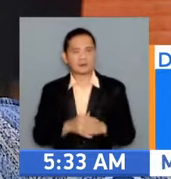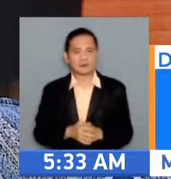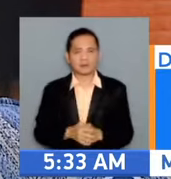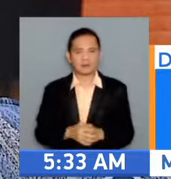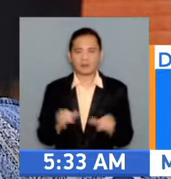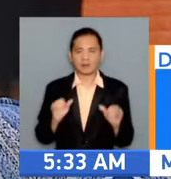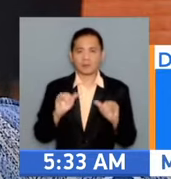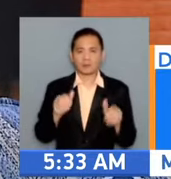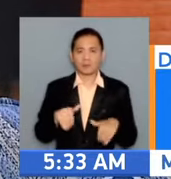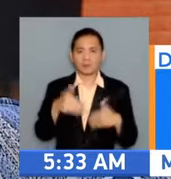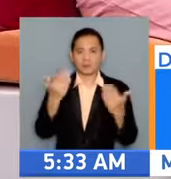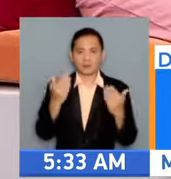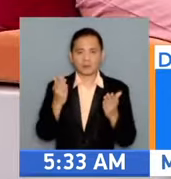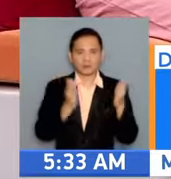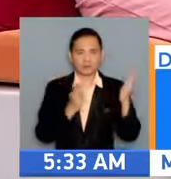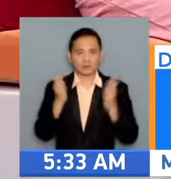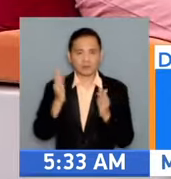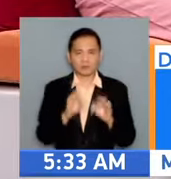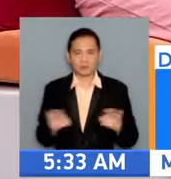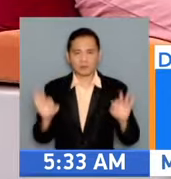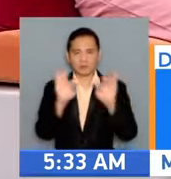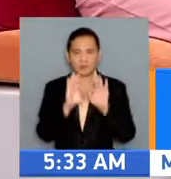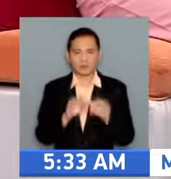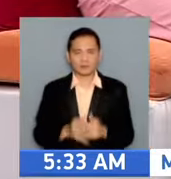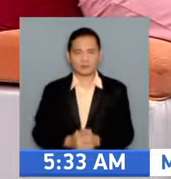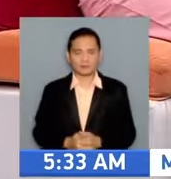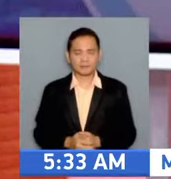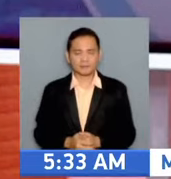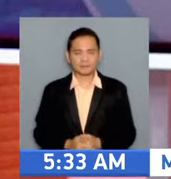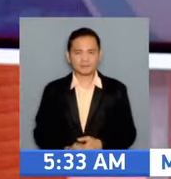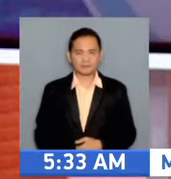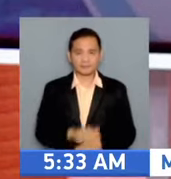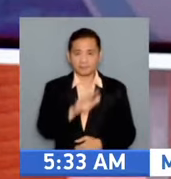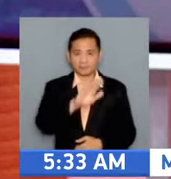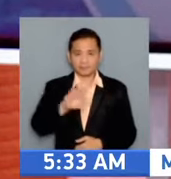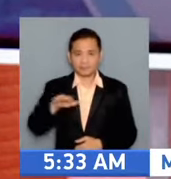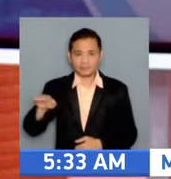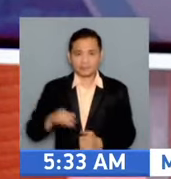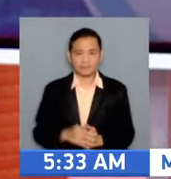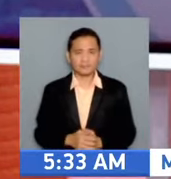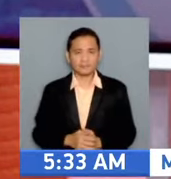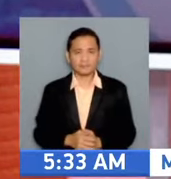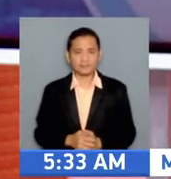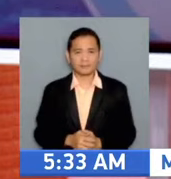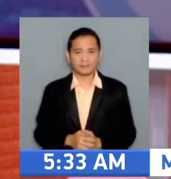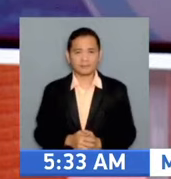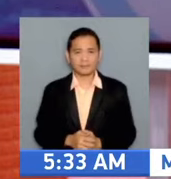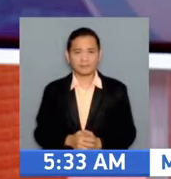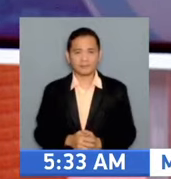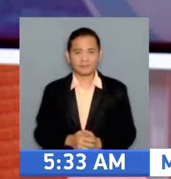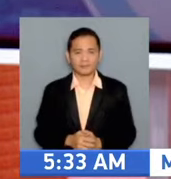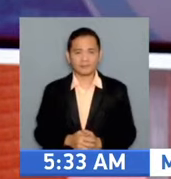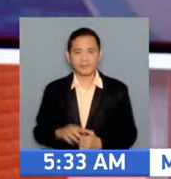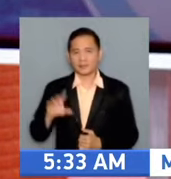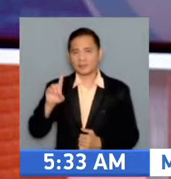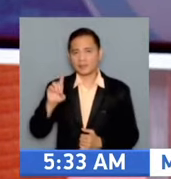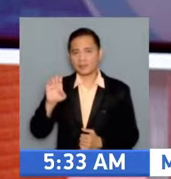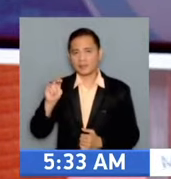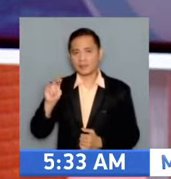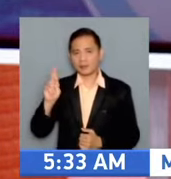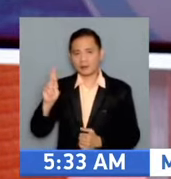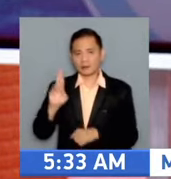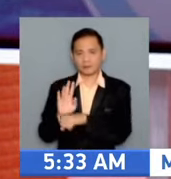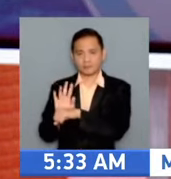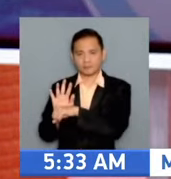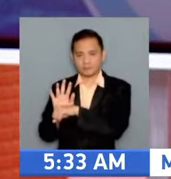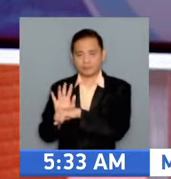Serbisyo siyempre sa, naman, sa dapat ganun pa rin. Samantala, iniimbestigahan na ng Department of Environment and Natural Resources